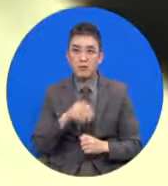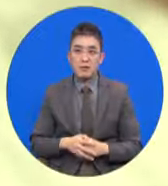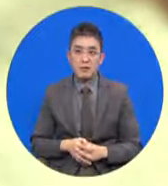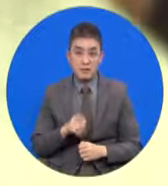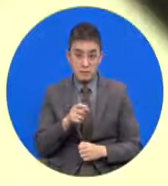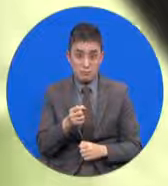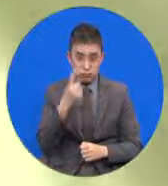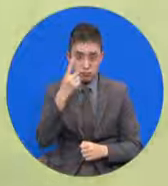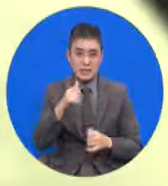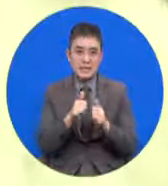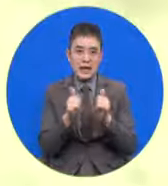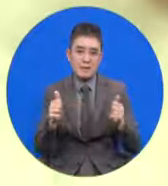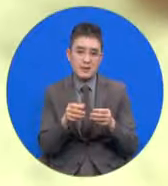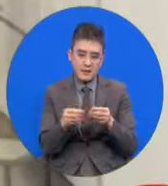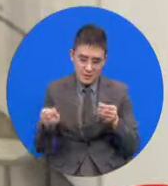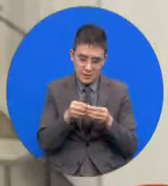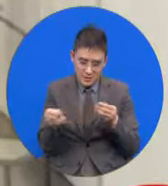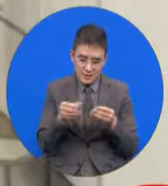수개표로 진행합니다.